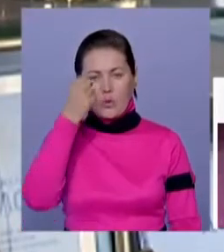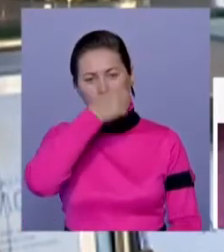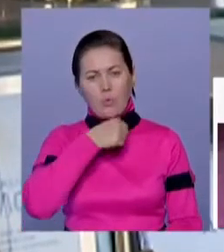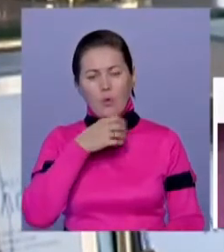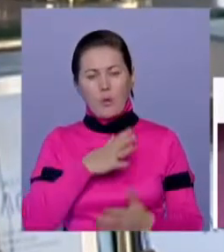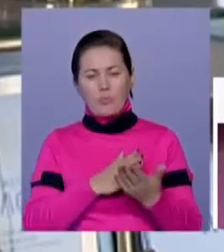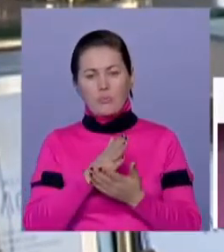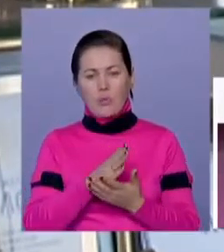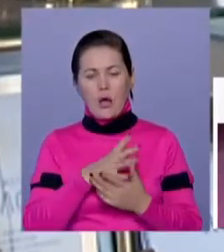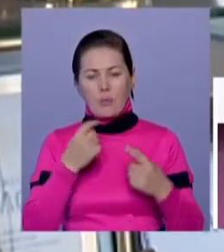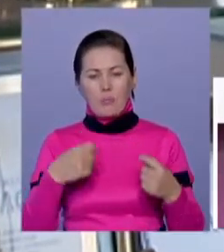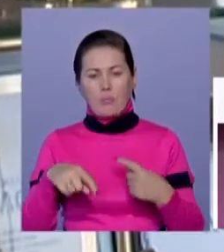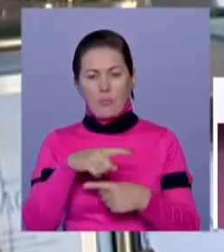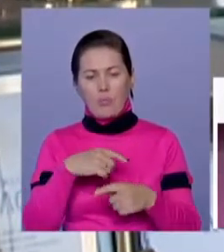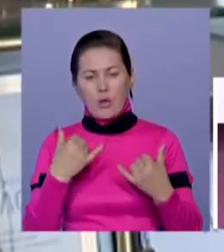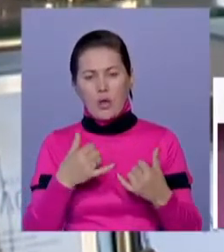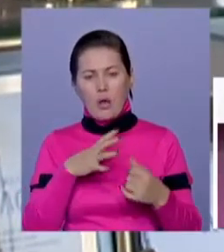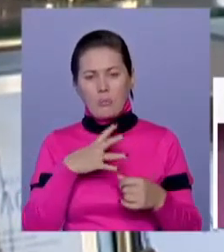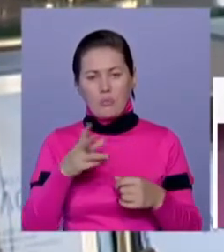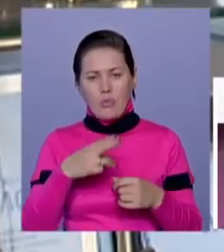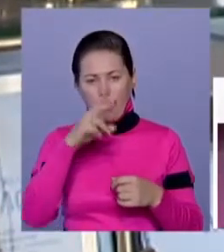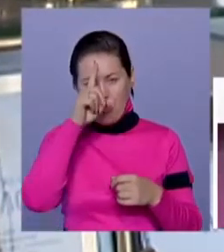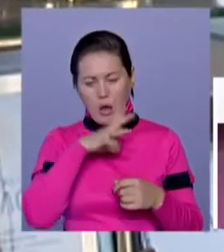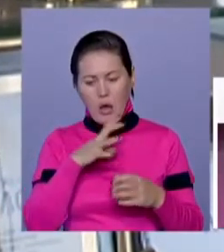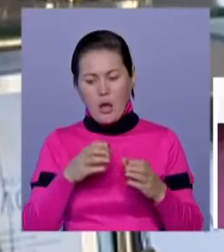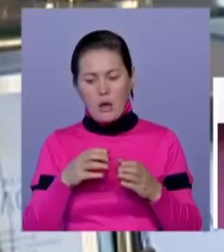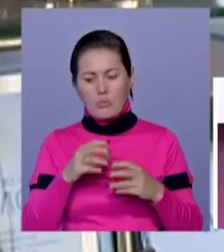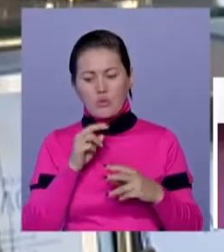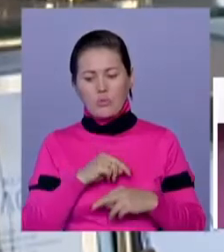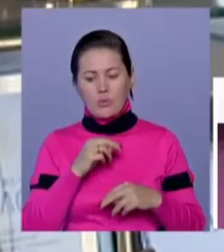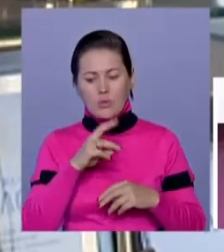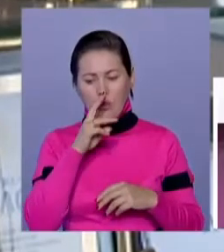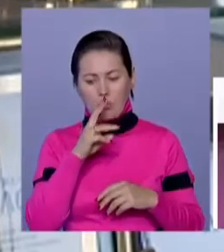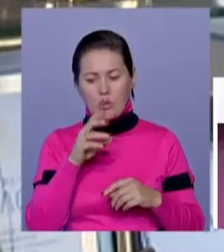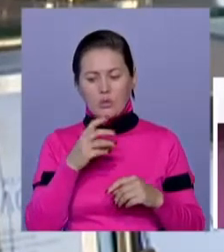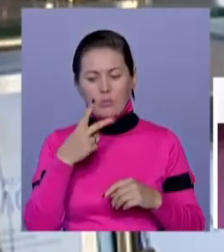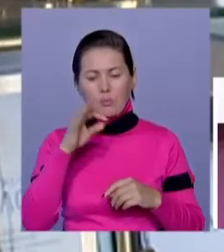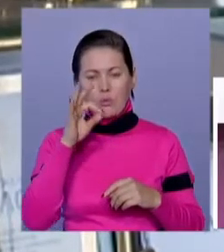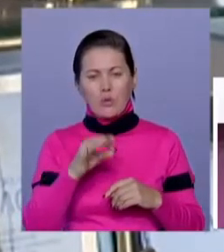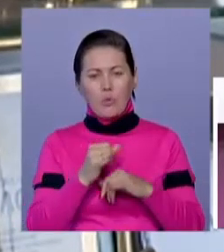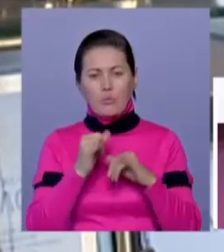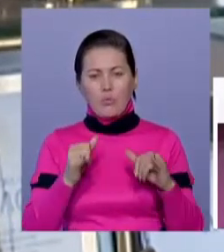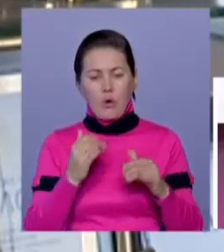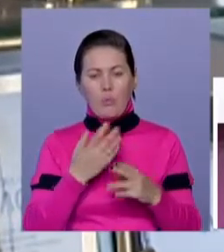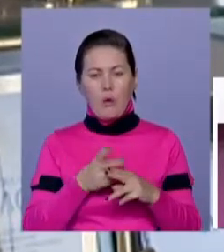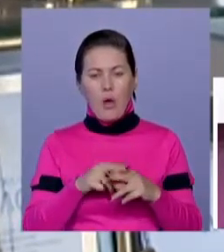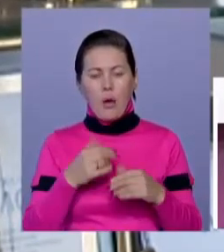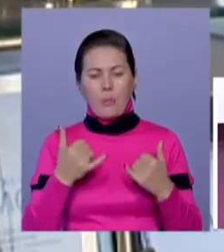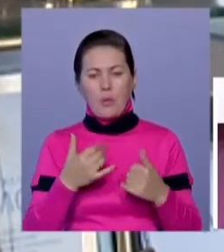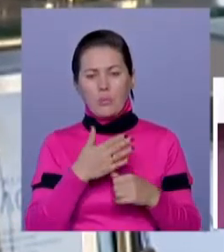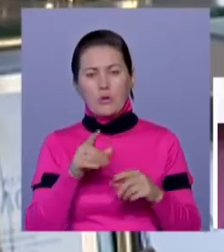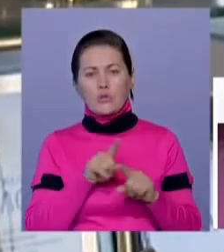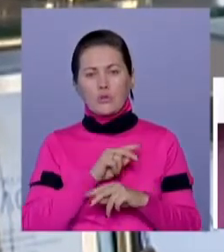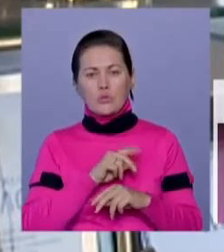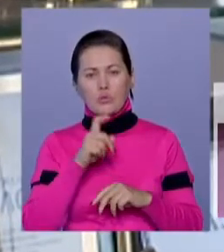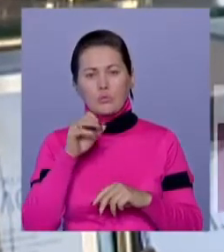Жолдау аясында кәсіпорын осы жылдың 90 айынан бастап компания жұмысшыларының жалақысын 20% көтереді. Яғни қазір мұндағылар